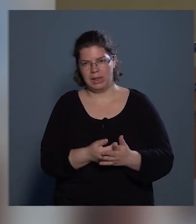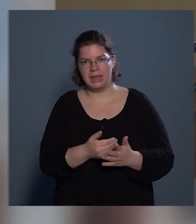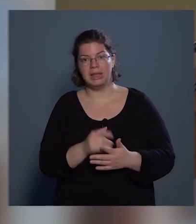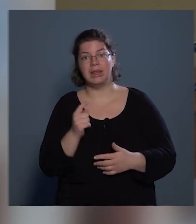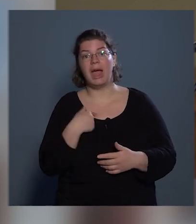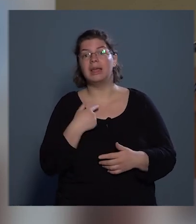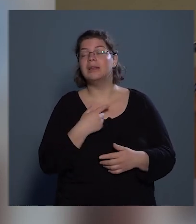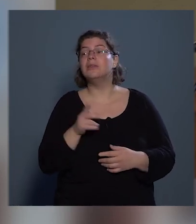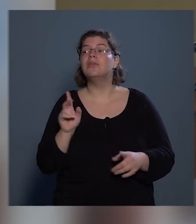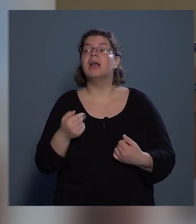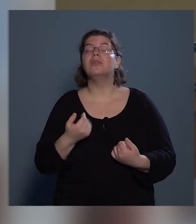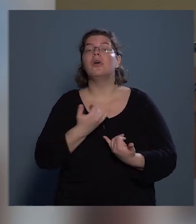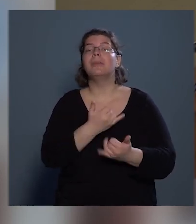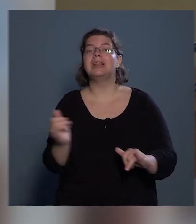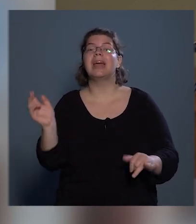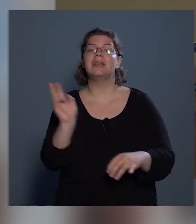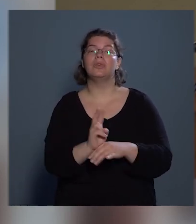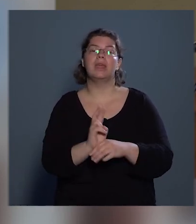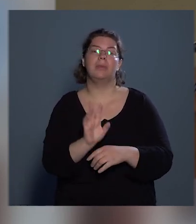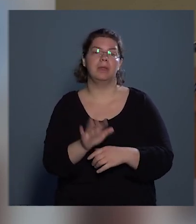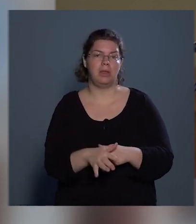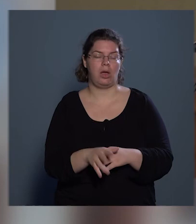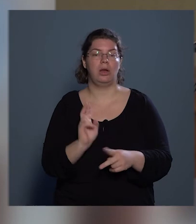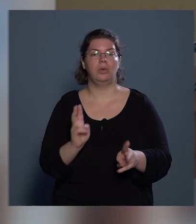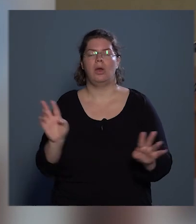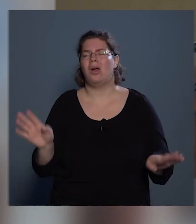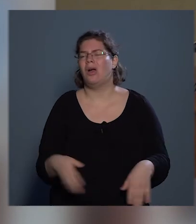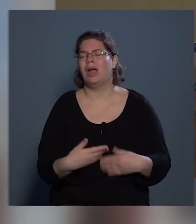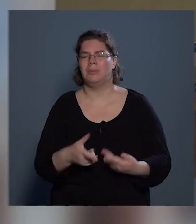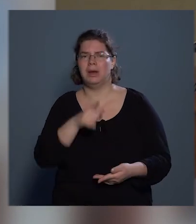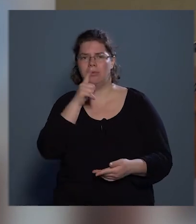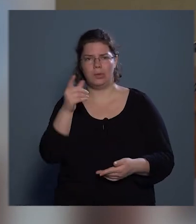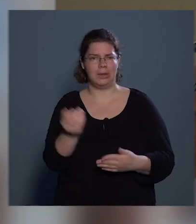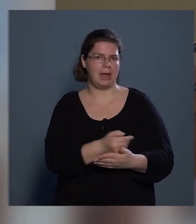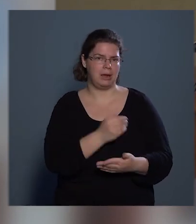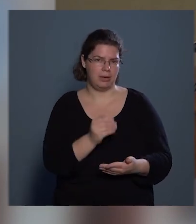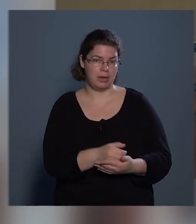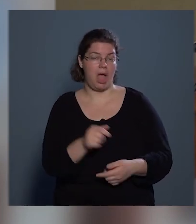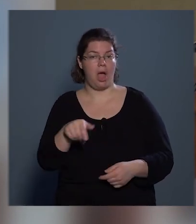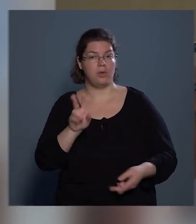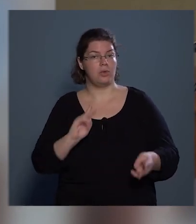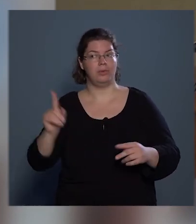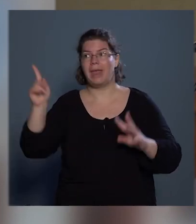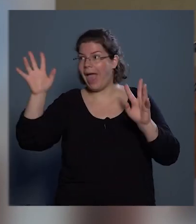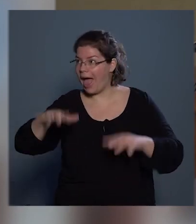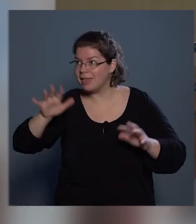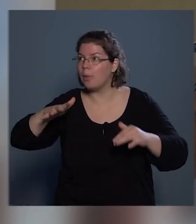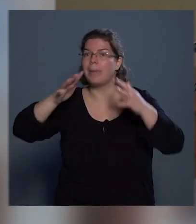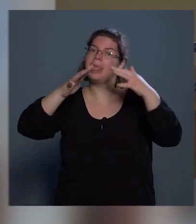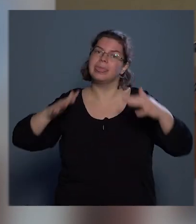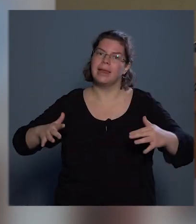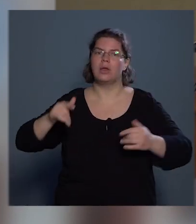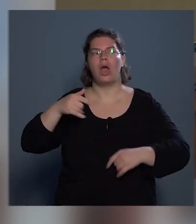felhívom mindenki figyelmét arra, hogy akármire fogják használni, az, hogy ne ázzon be a tető, az,